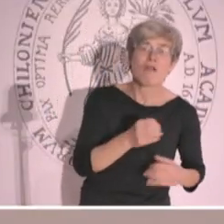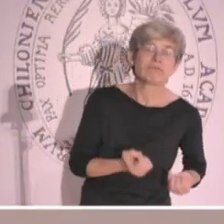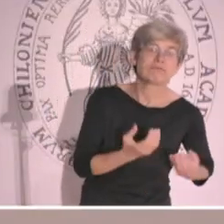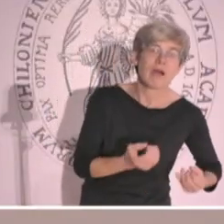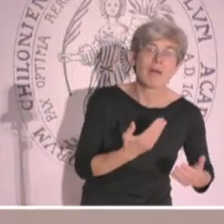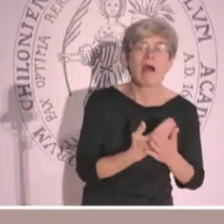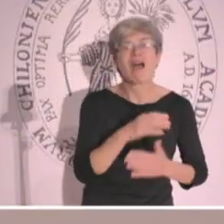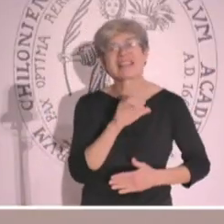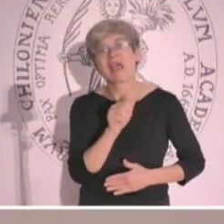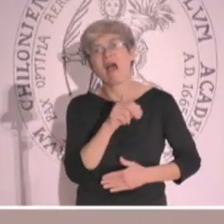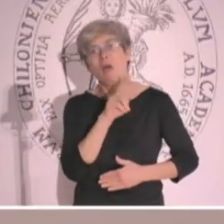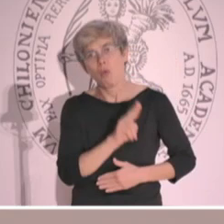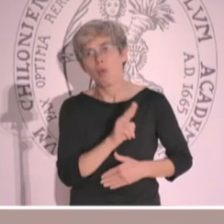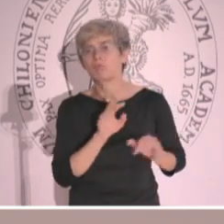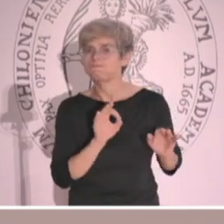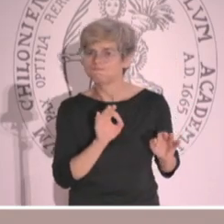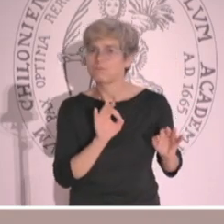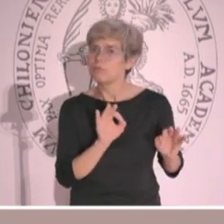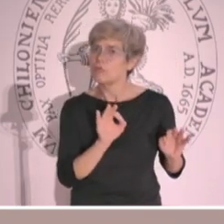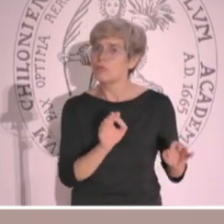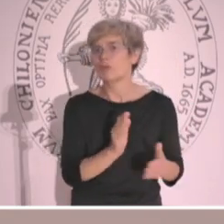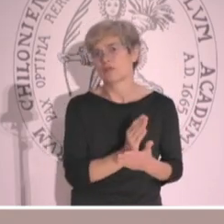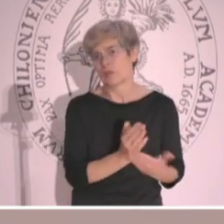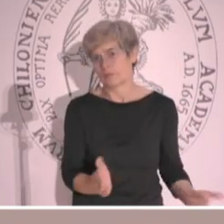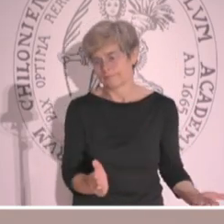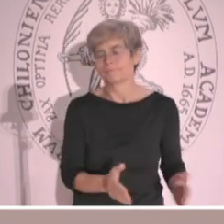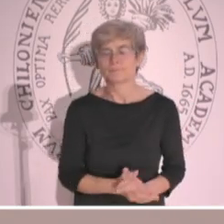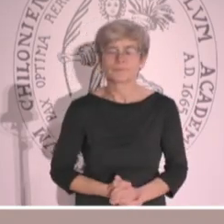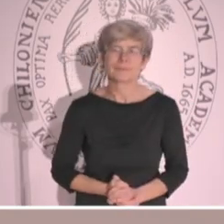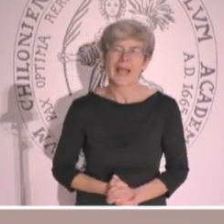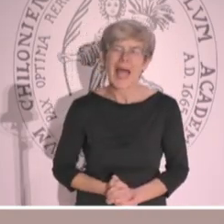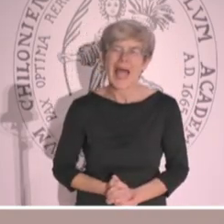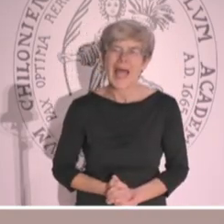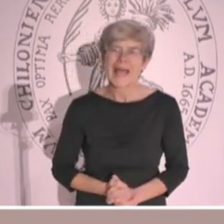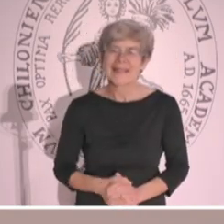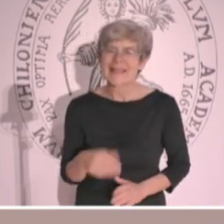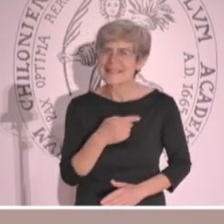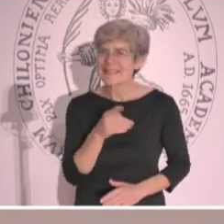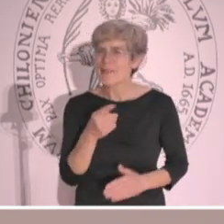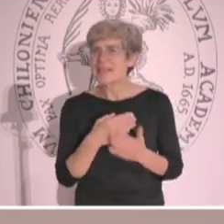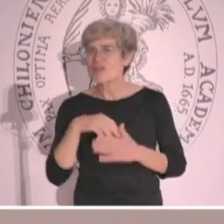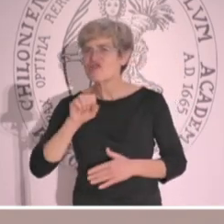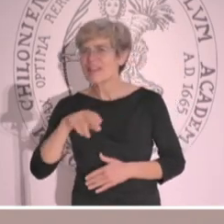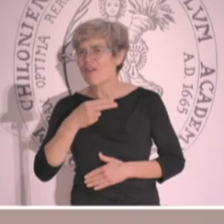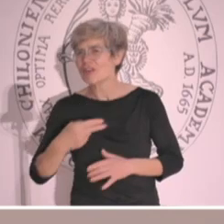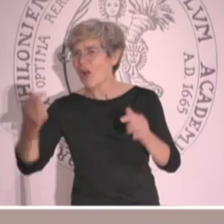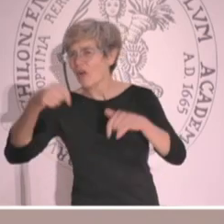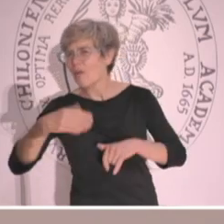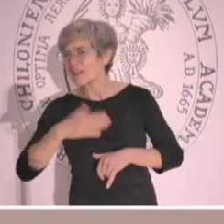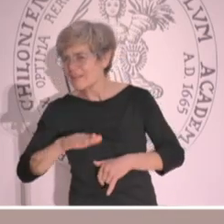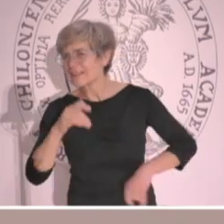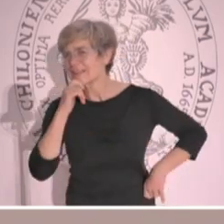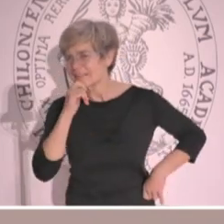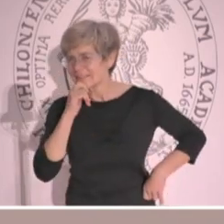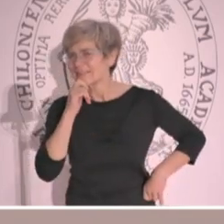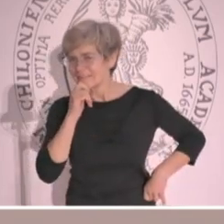die CAU gekommen sind, das ist, glaube ich, schon mal eine sehr, sehr gute Entscheidung. Dass Sie nach Schleswig-Holstein gekommen sind, ist, glaube